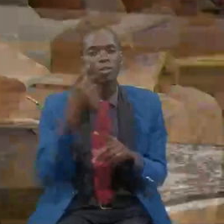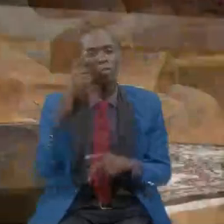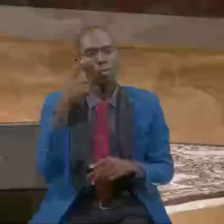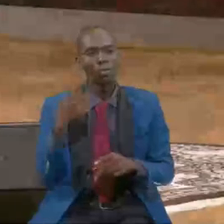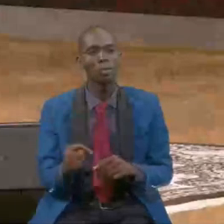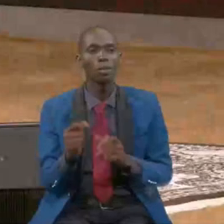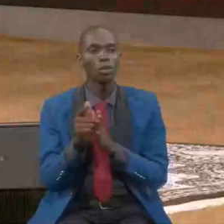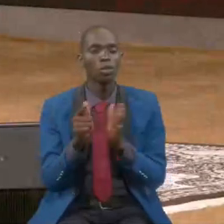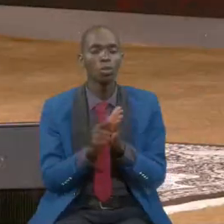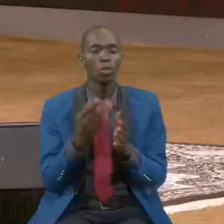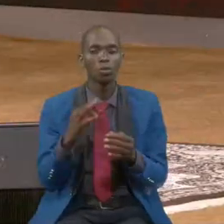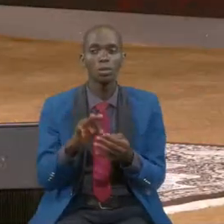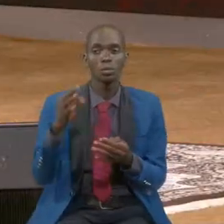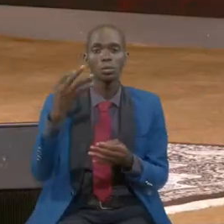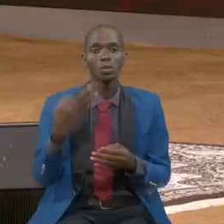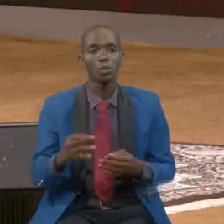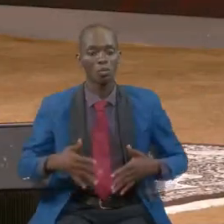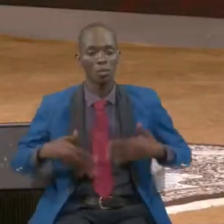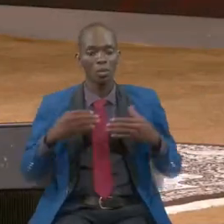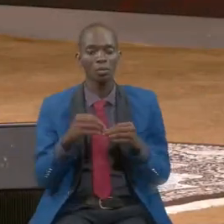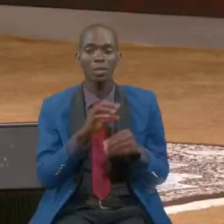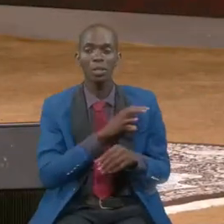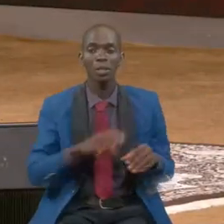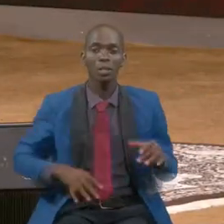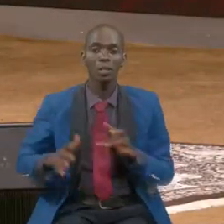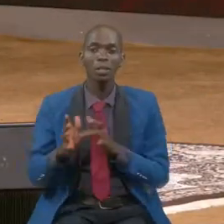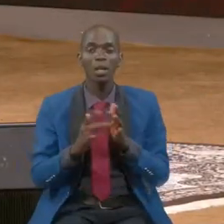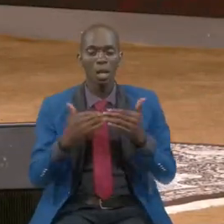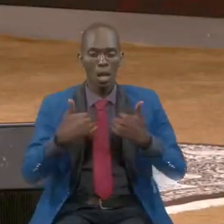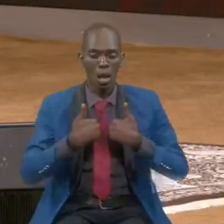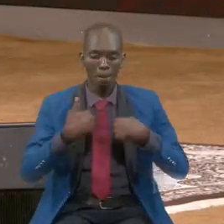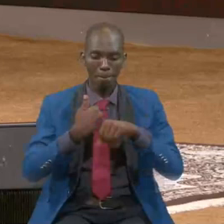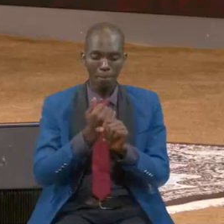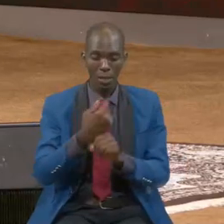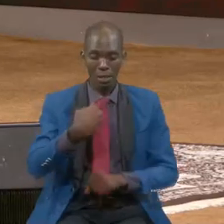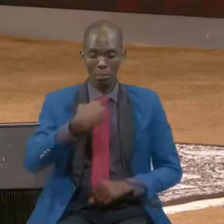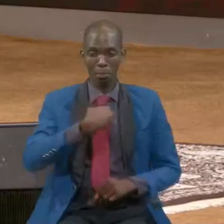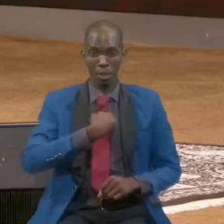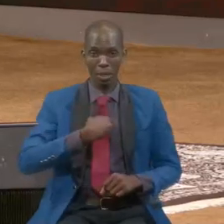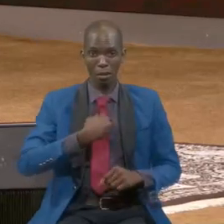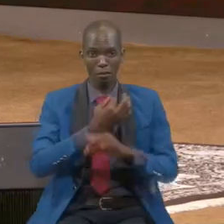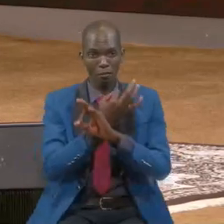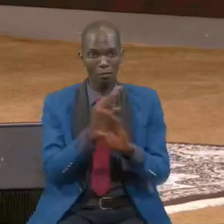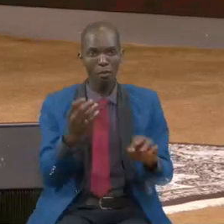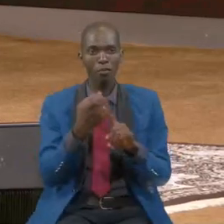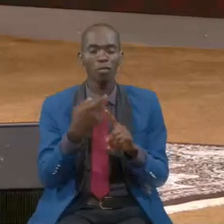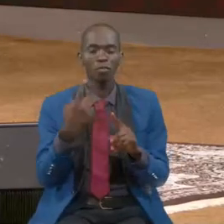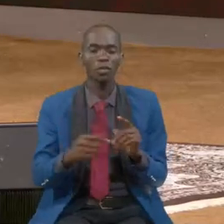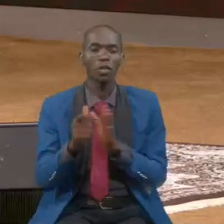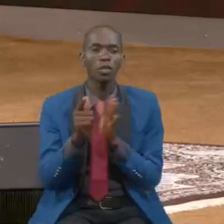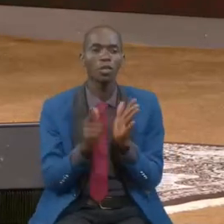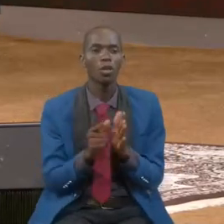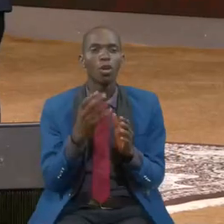loi de l'Esprit de vie en jésus-chist m'a affranchi de la loi du péché